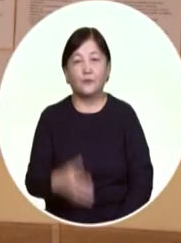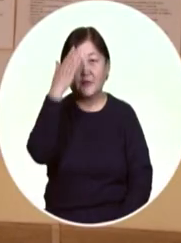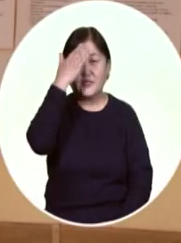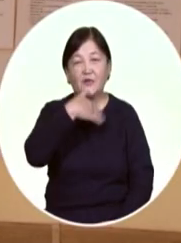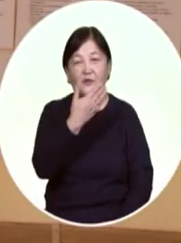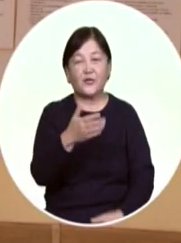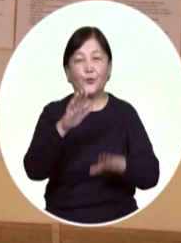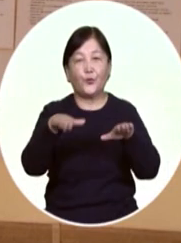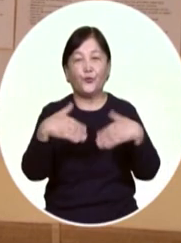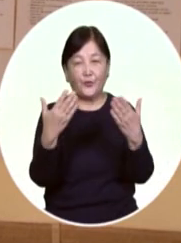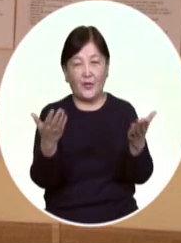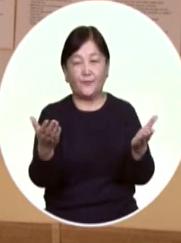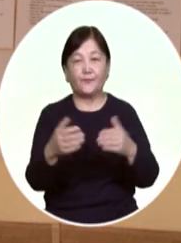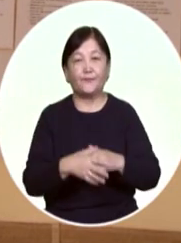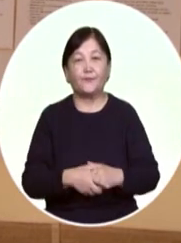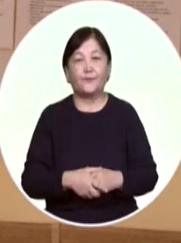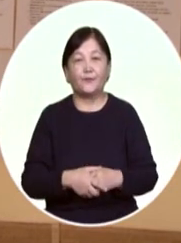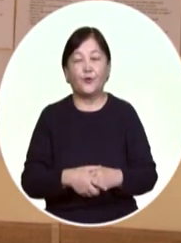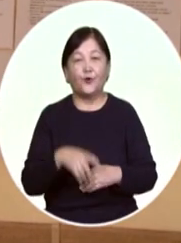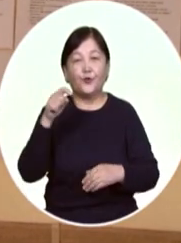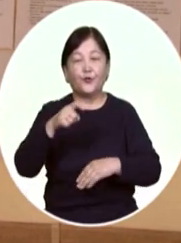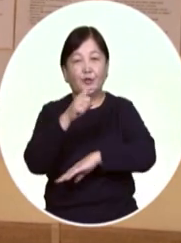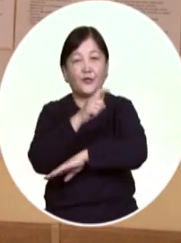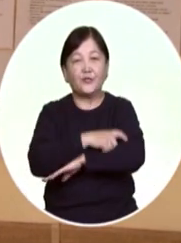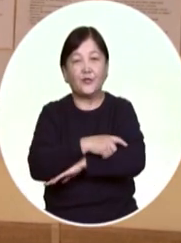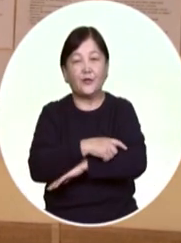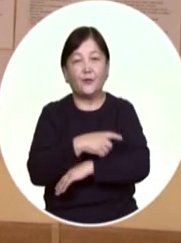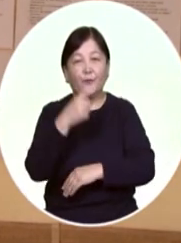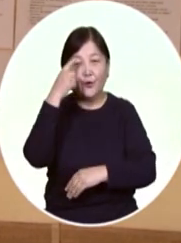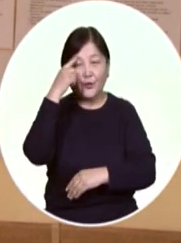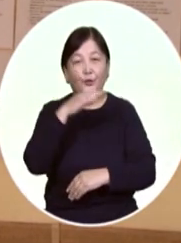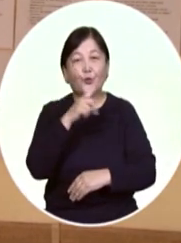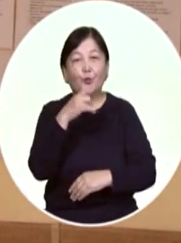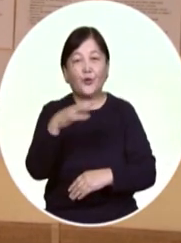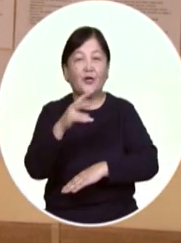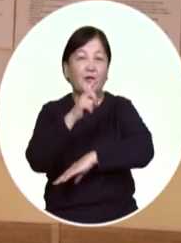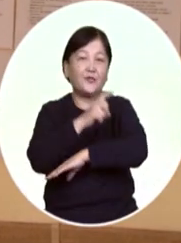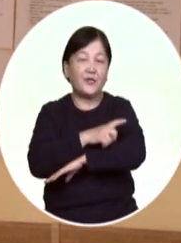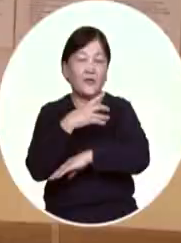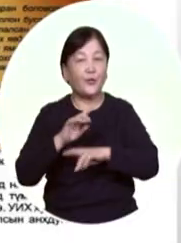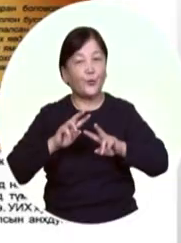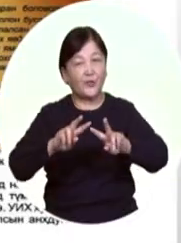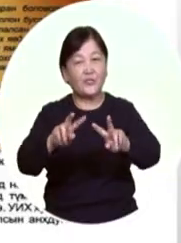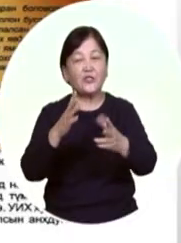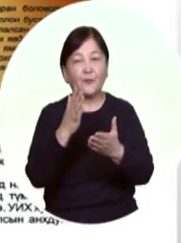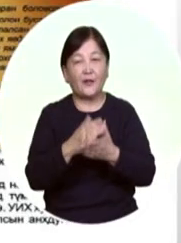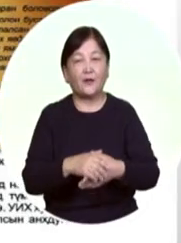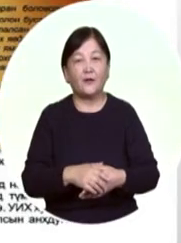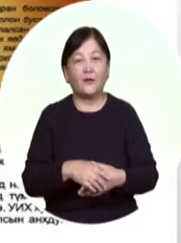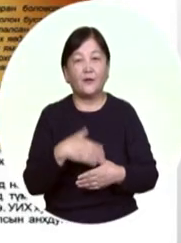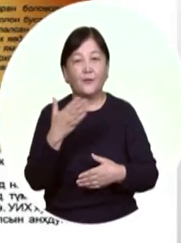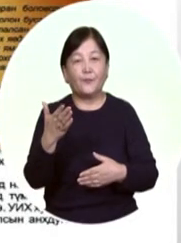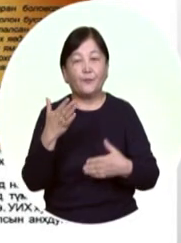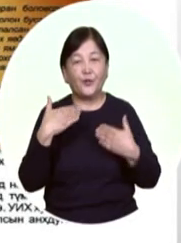Сайн байна уу хүүхдүүд ээ. За, өнөөдрийн хичээл Монголын түүх хичээлээр үргэлжлүүлж байна. За,